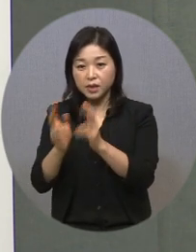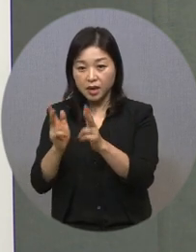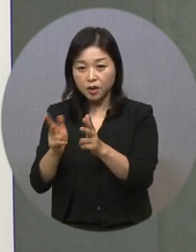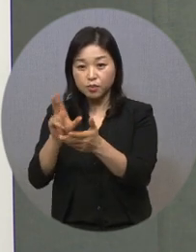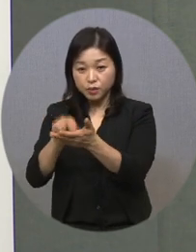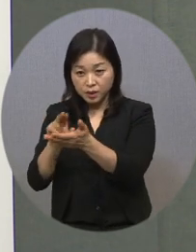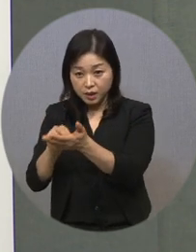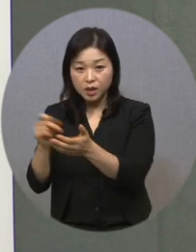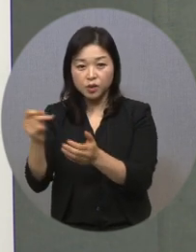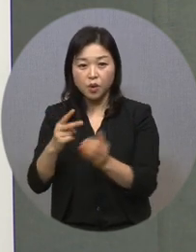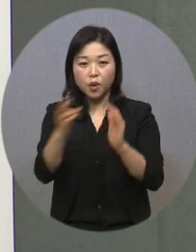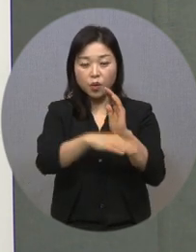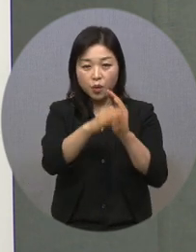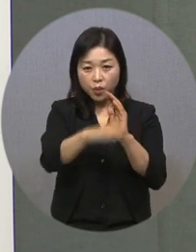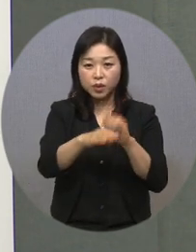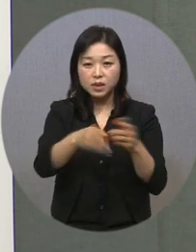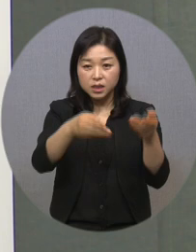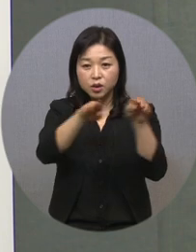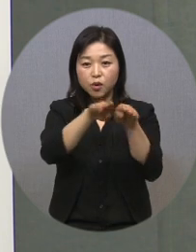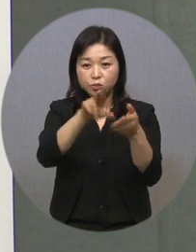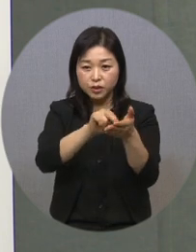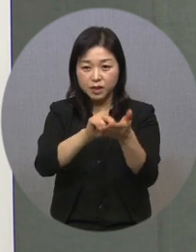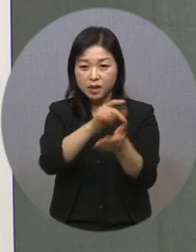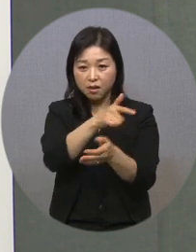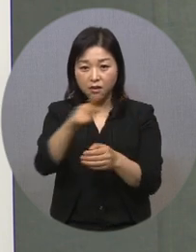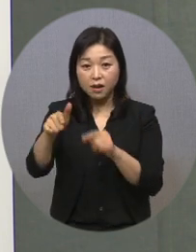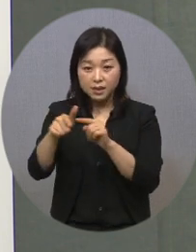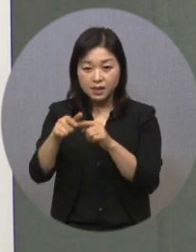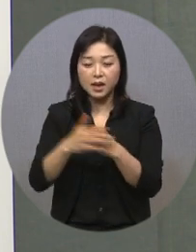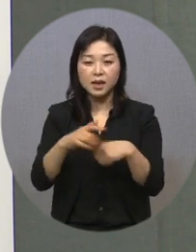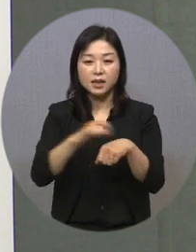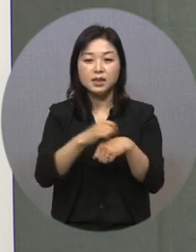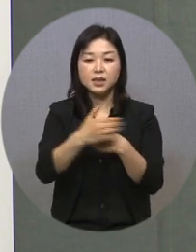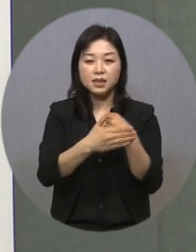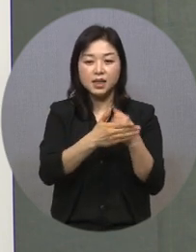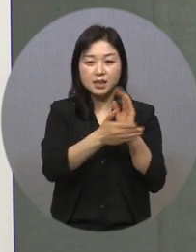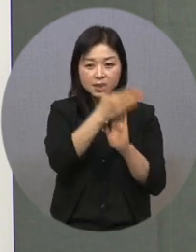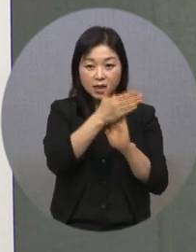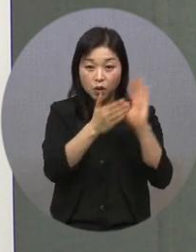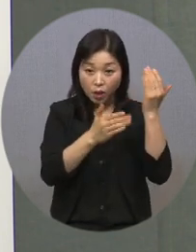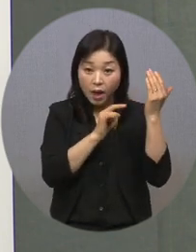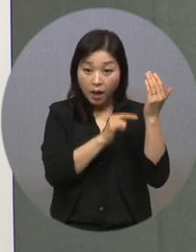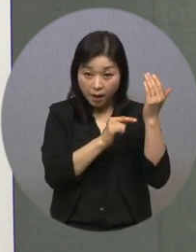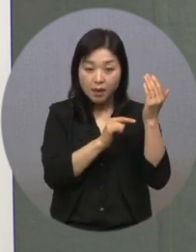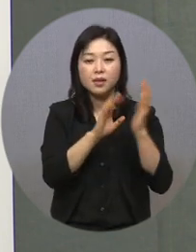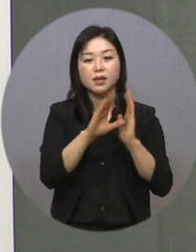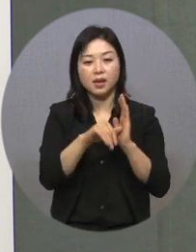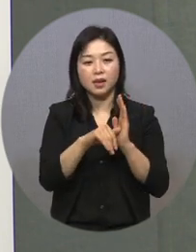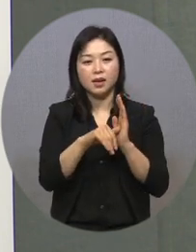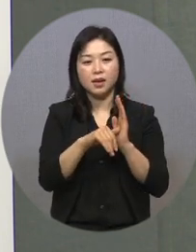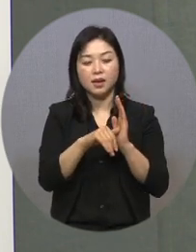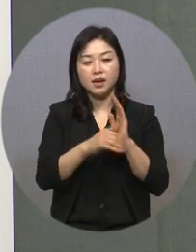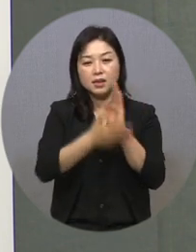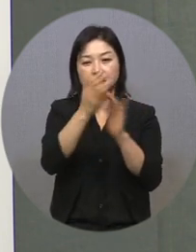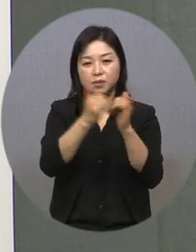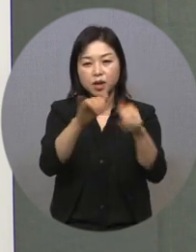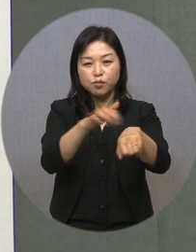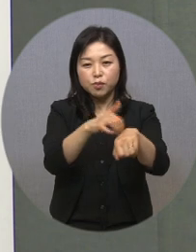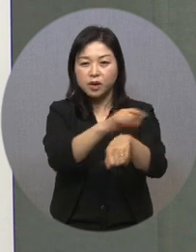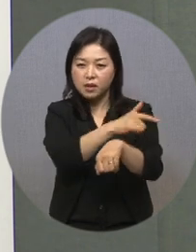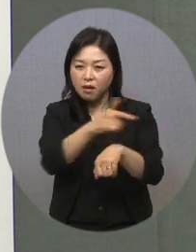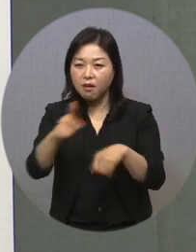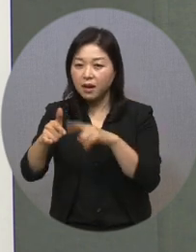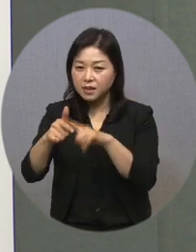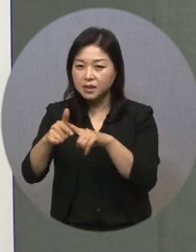저는 이 특례시가 되면은 그 특례시의 그런 여러 가지의 시민들의